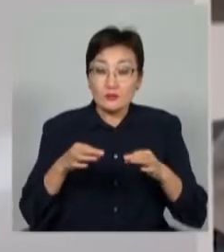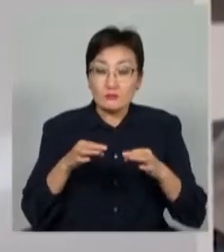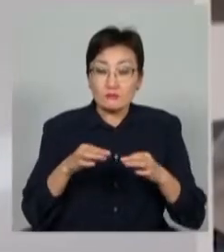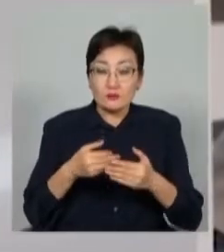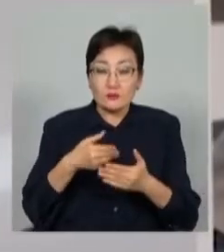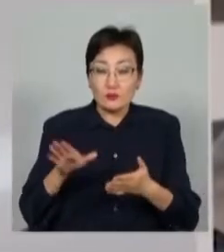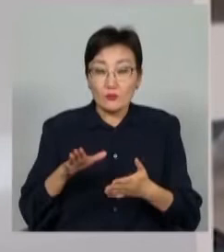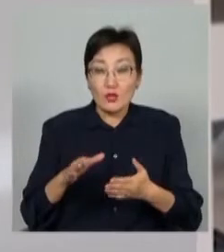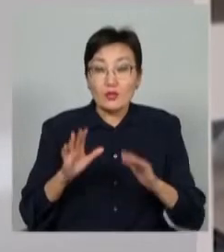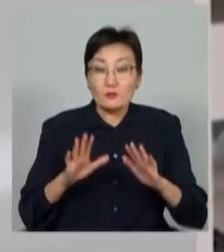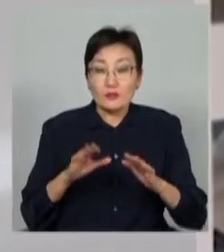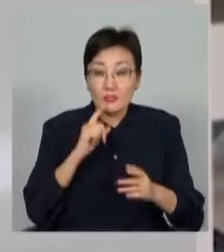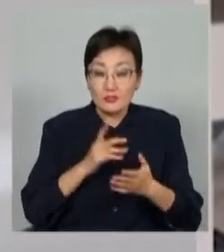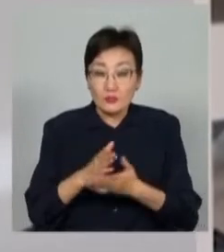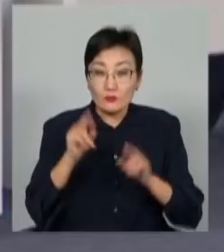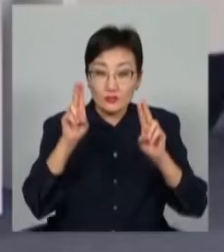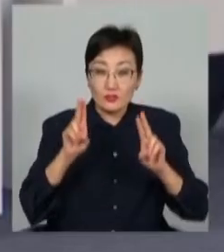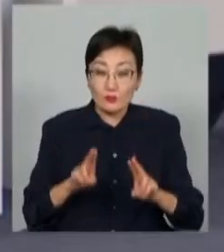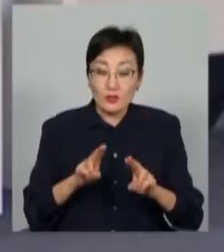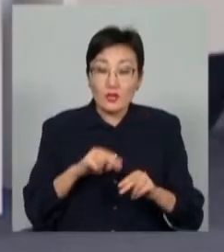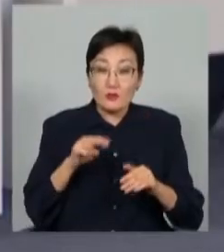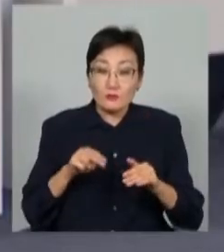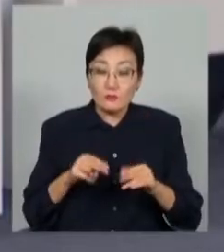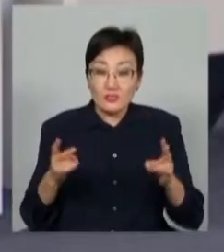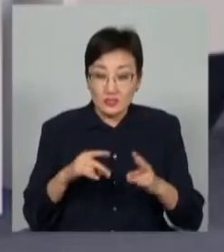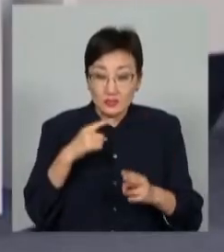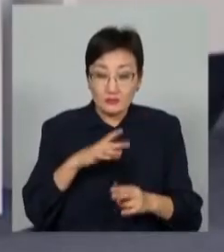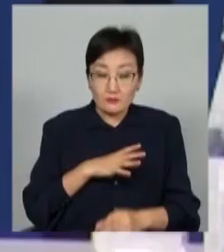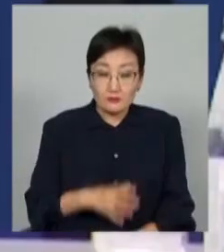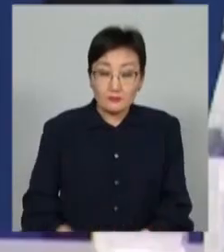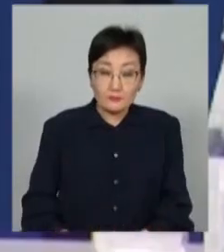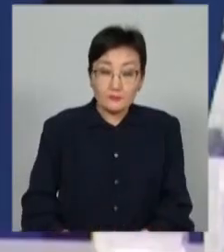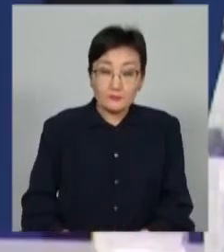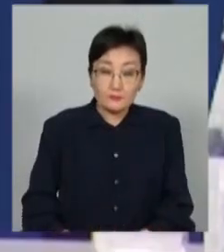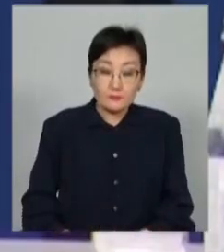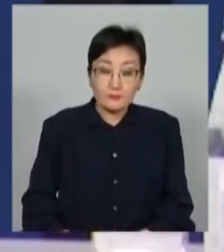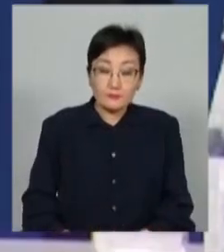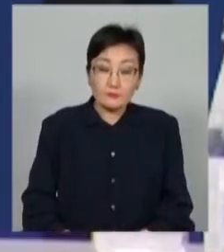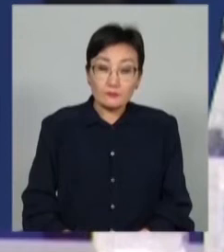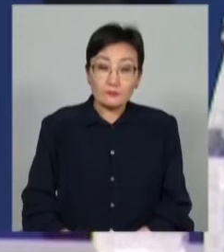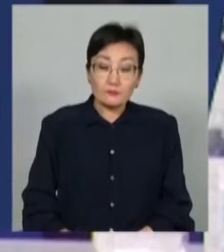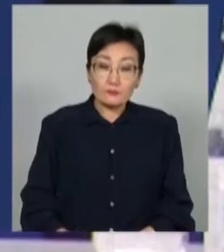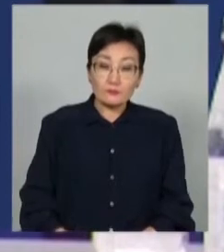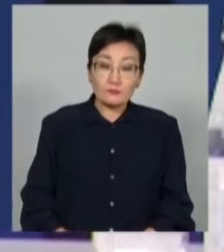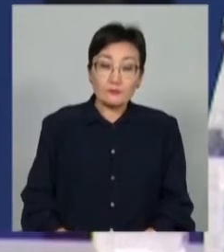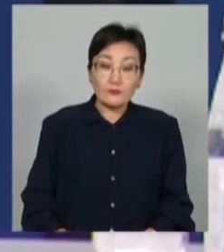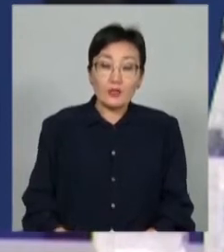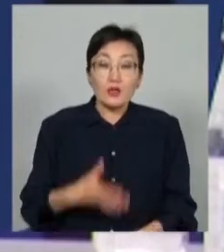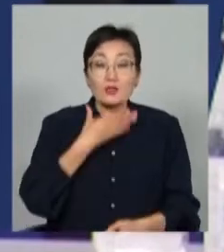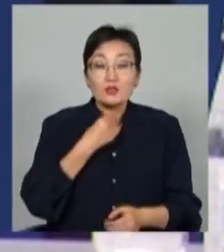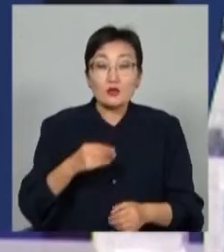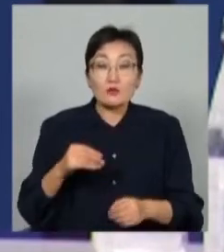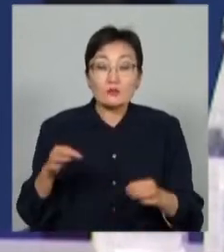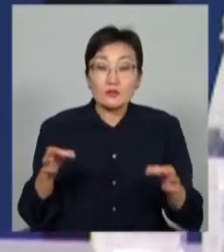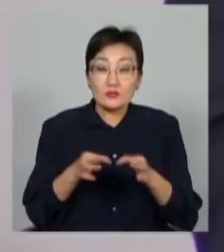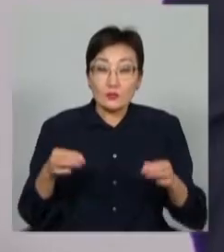азат әлем құру үшін тек саяси ерік-жігер ғана қажет екенін дәлелдеді. Закрыв Семипалатинский полигон. Семей полигонын